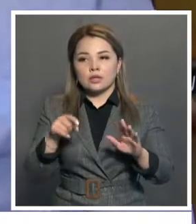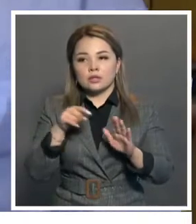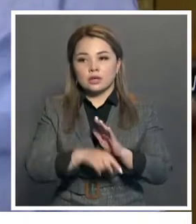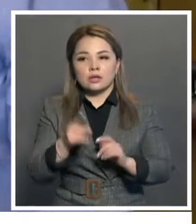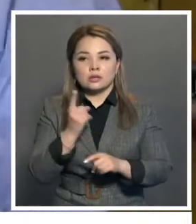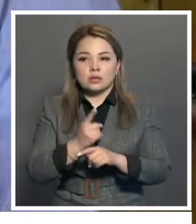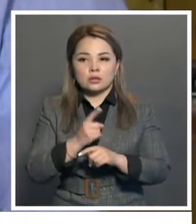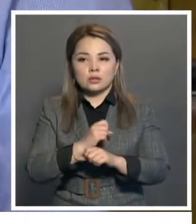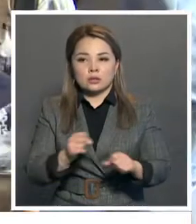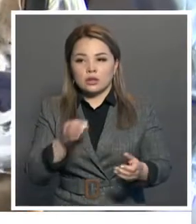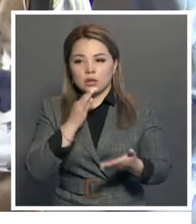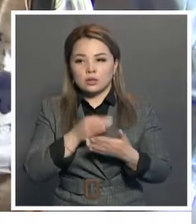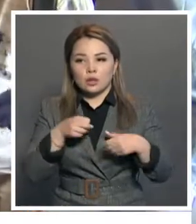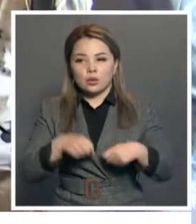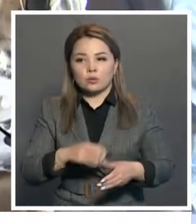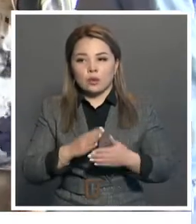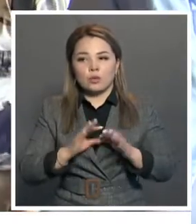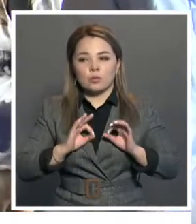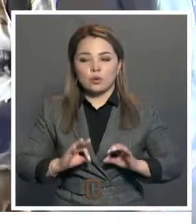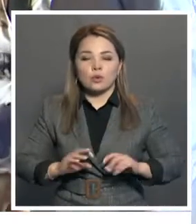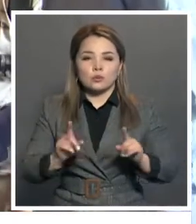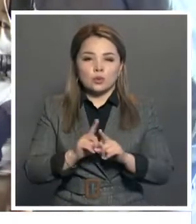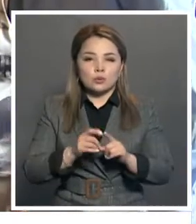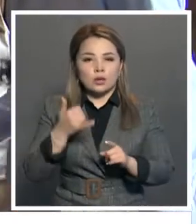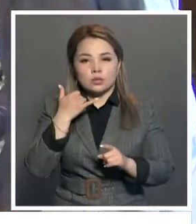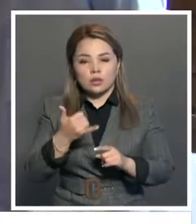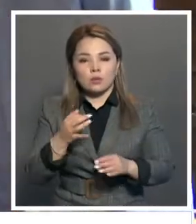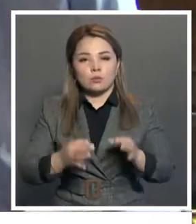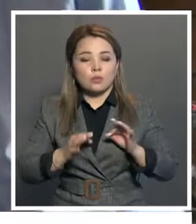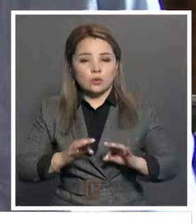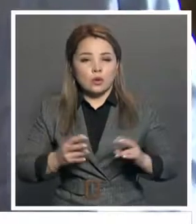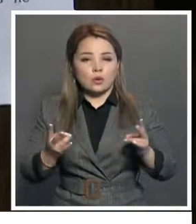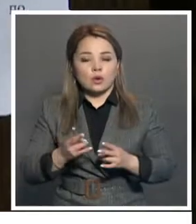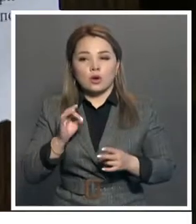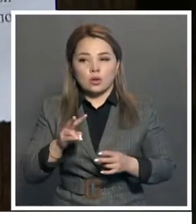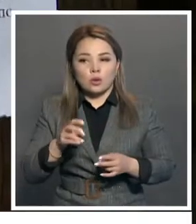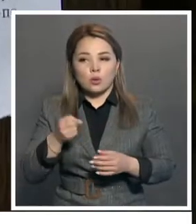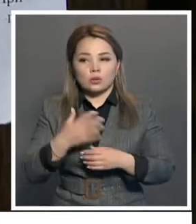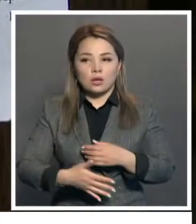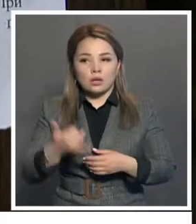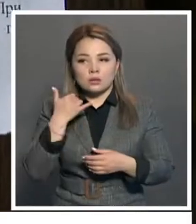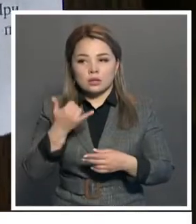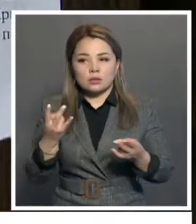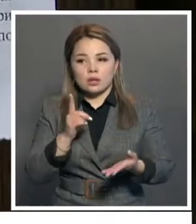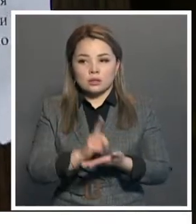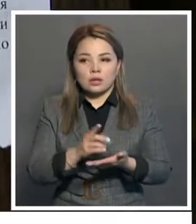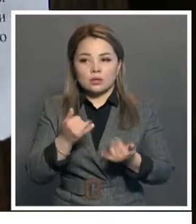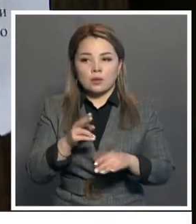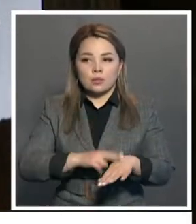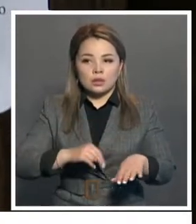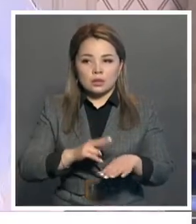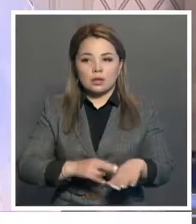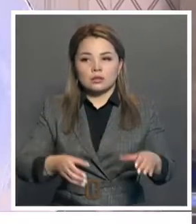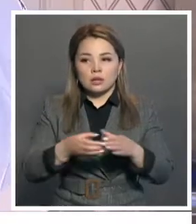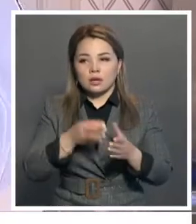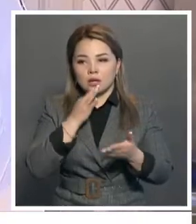кіргізбеуге құқылы. Сондай-ақ прокуратураның кол орталығына хабарласуы керек. Ал топ құрамында кемінде әкімдік өкілі, полиция мен